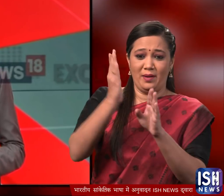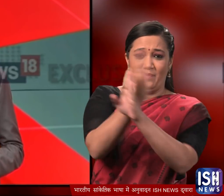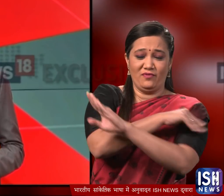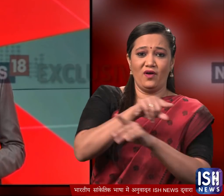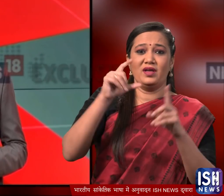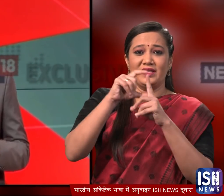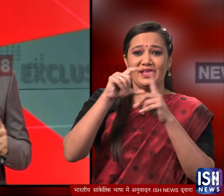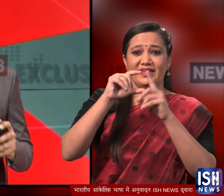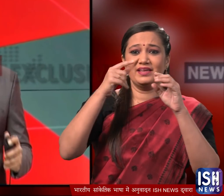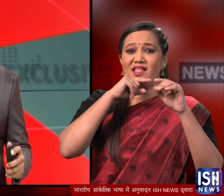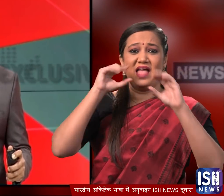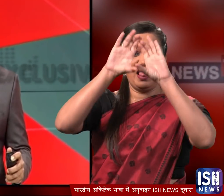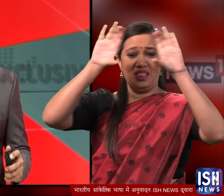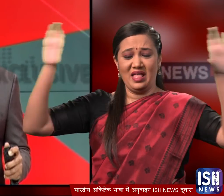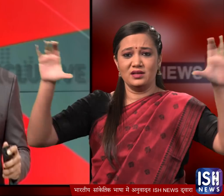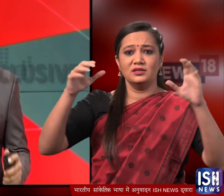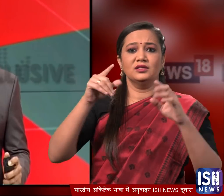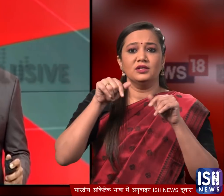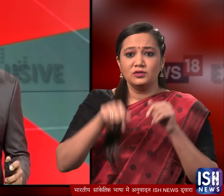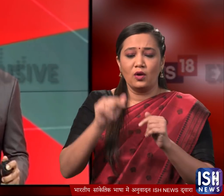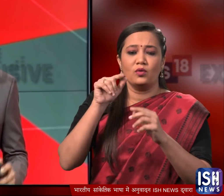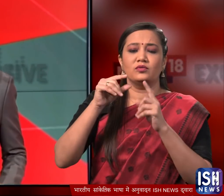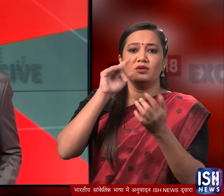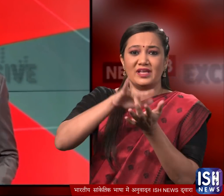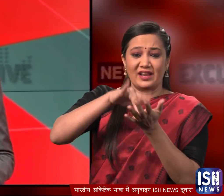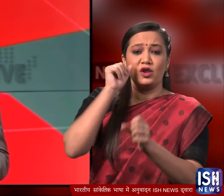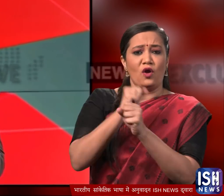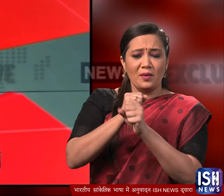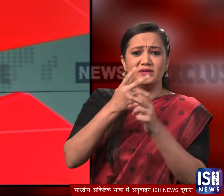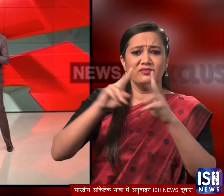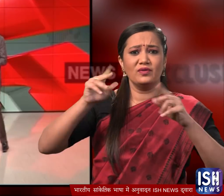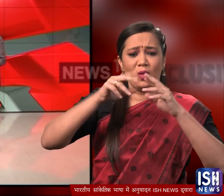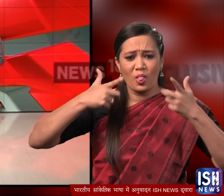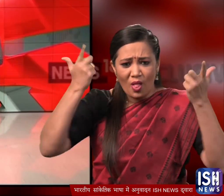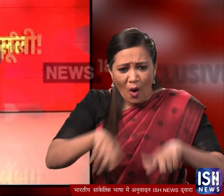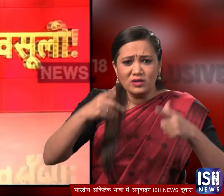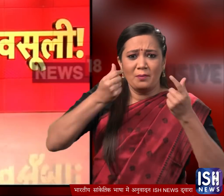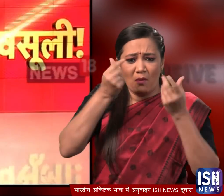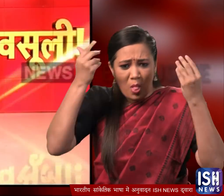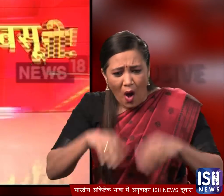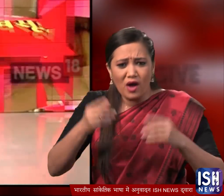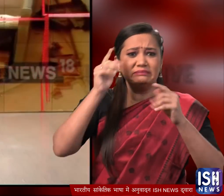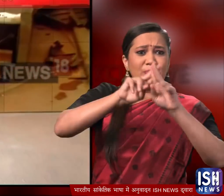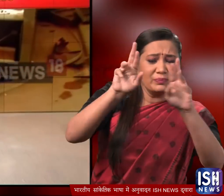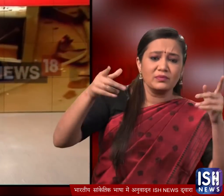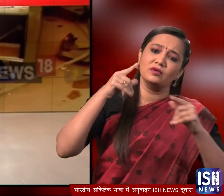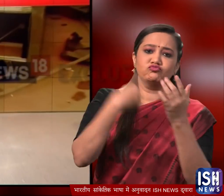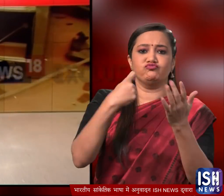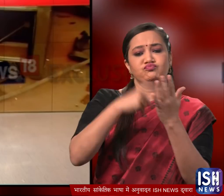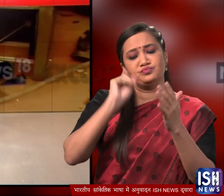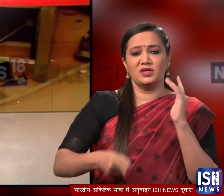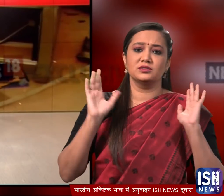एक दिन पहले लाल किले में हुई तोड़फोड़ के मामले में सख्त रुख अपनाते हुए केंद्र सरकार ने वहां हुए नुकसान की रिपोर्ट तैयार करने के आदेश